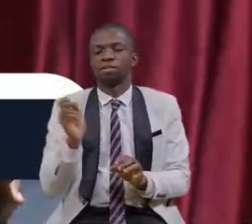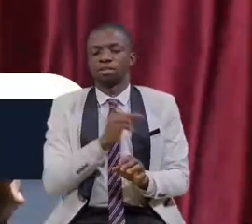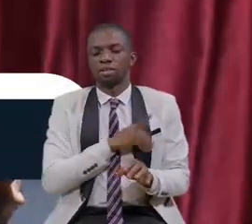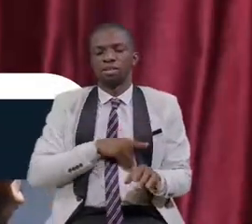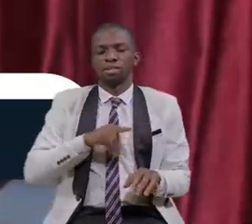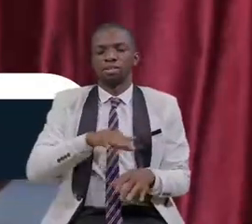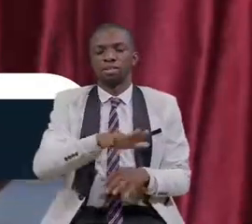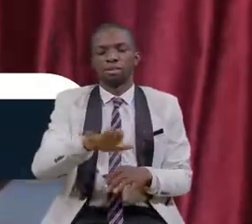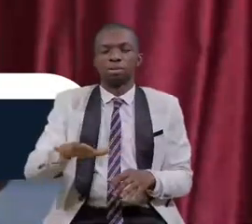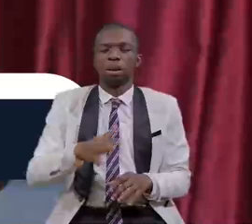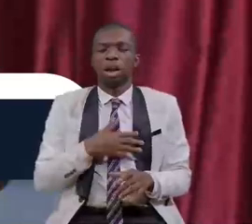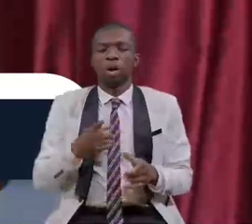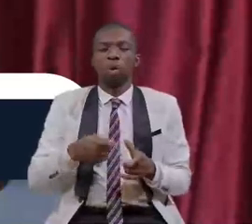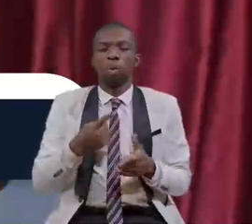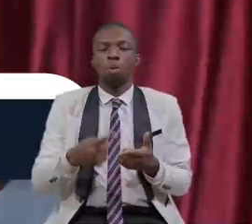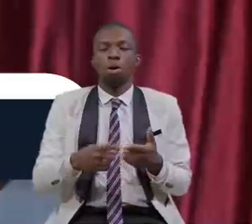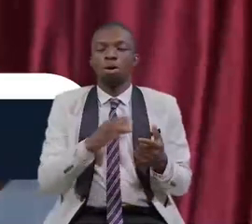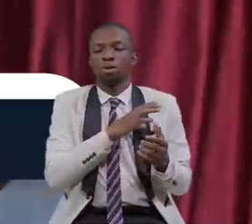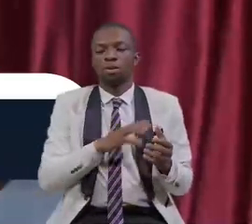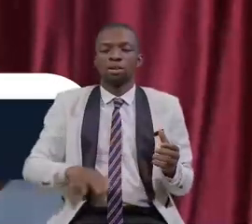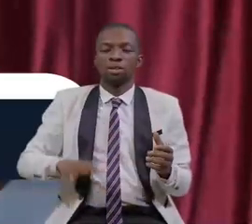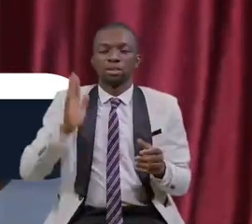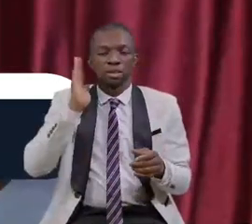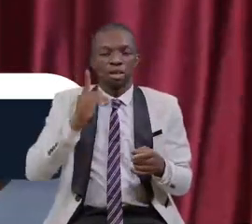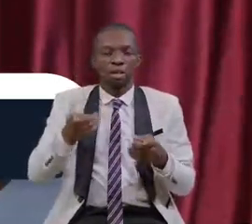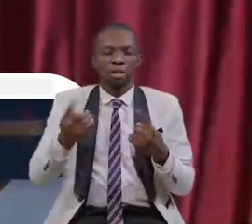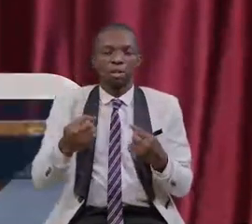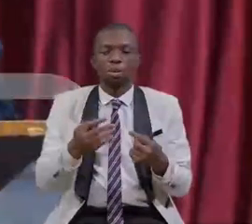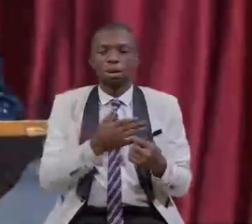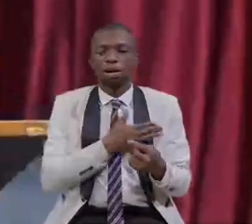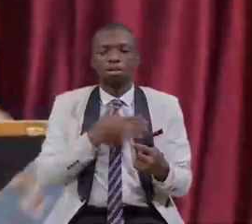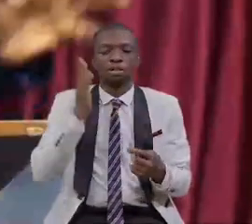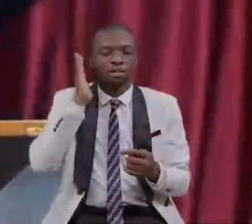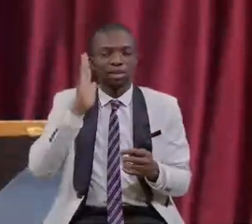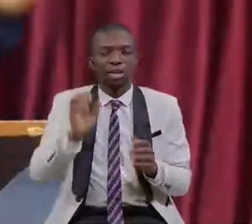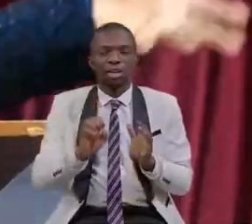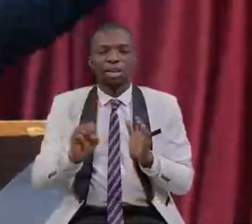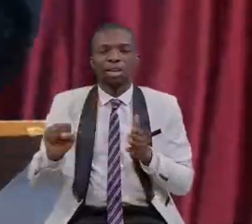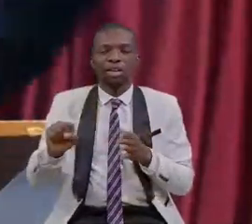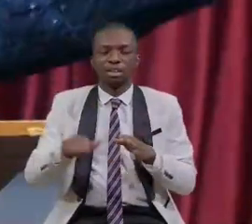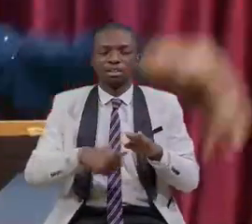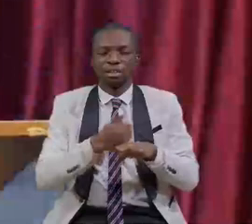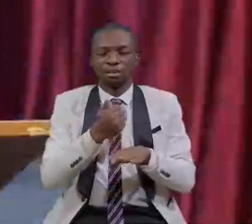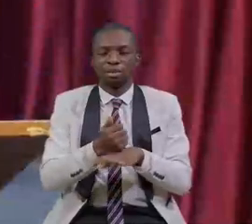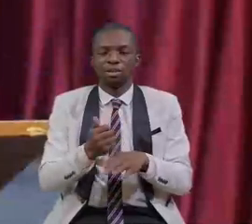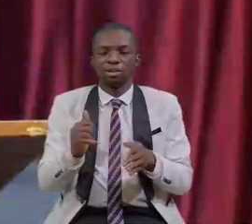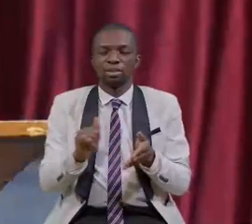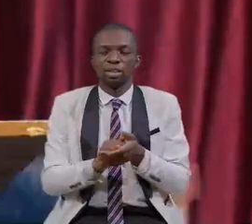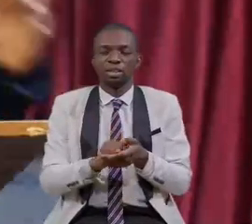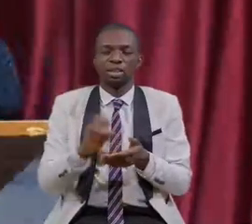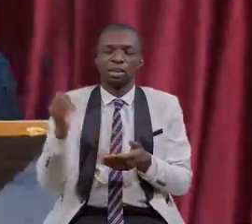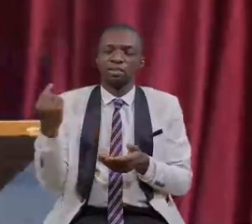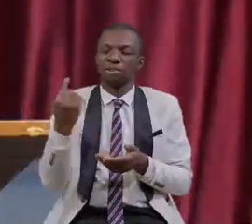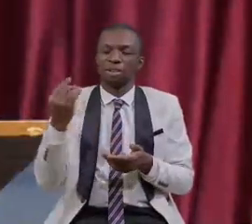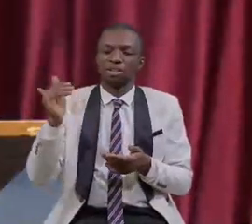viendra et entourera ce royaume évangélique, nos noms sont écrits dans le livre de